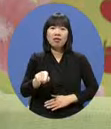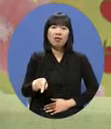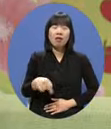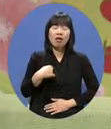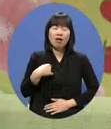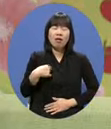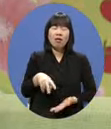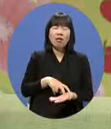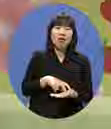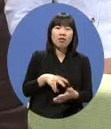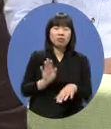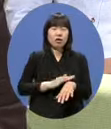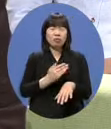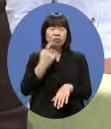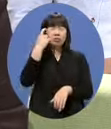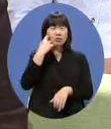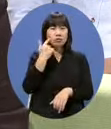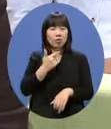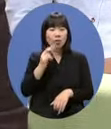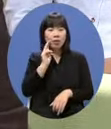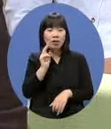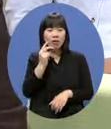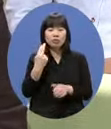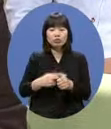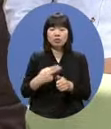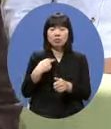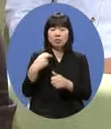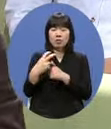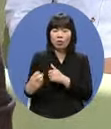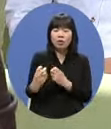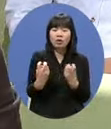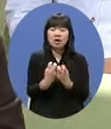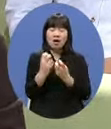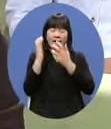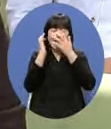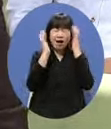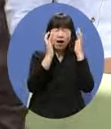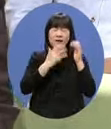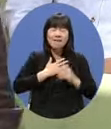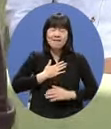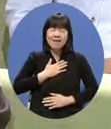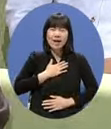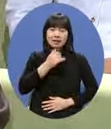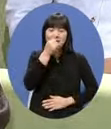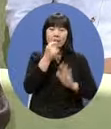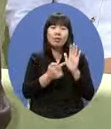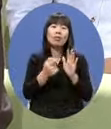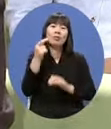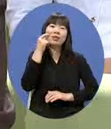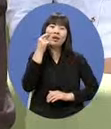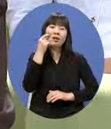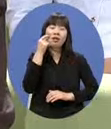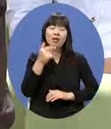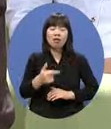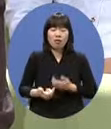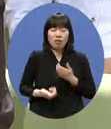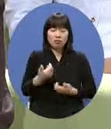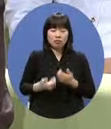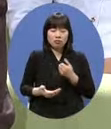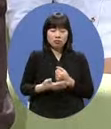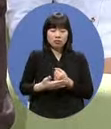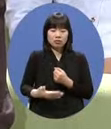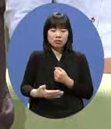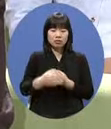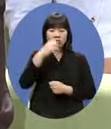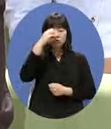불안하거나 잘못한 거 같고 어 선생님이 나 미워하면 어떡하지 막 복잡한 감정이 있는데 표현을 못 해 그럼 너무 어색하니까